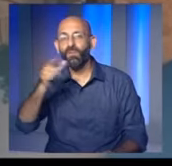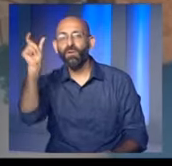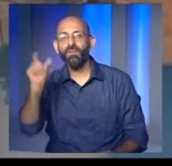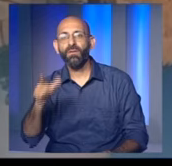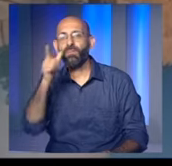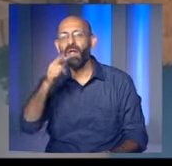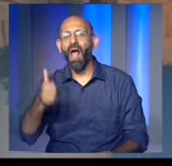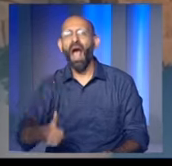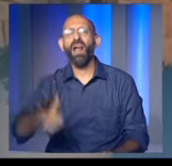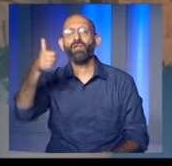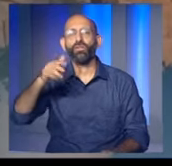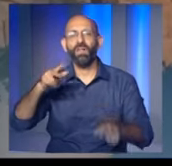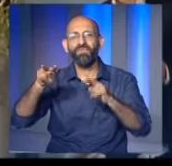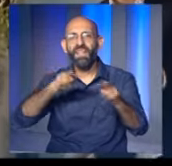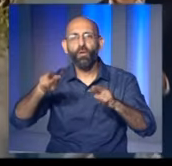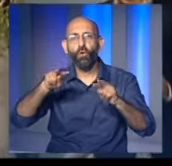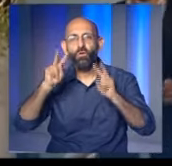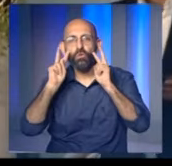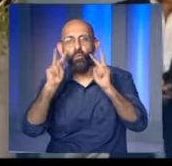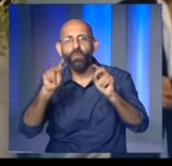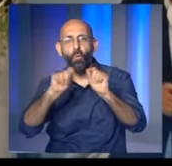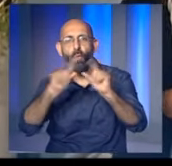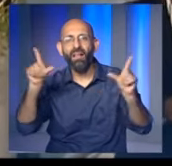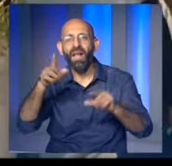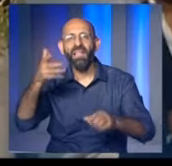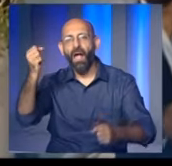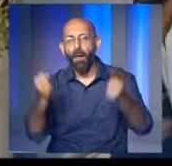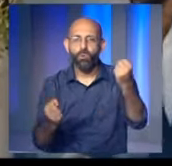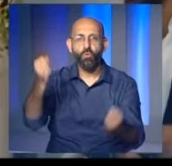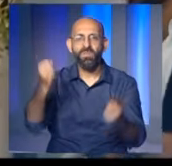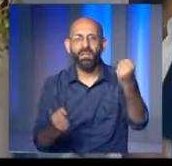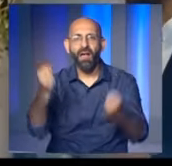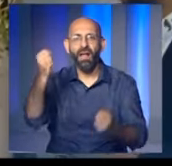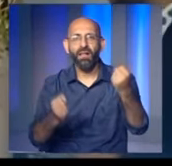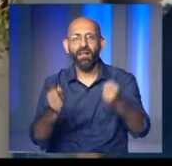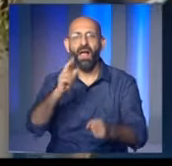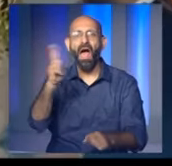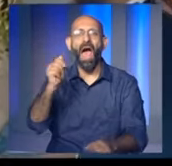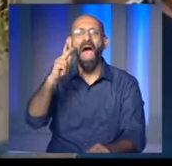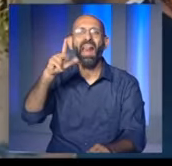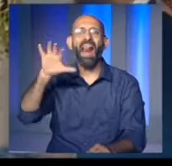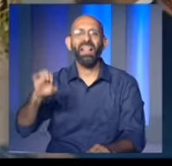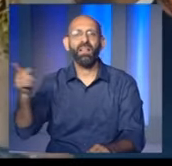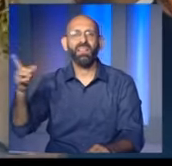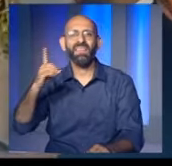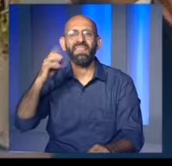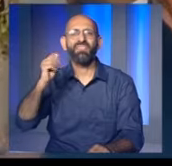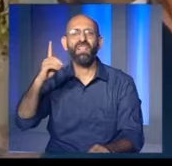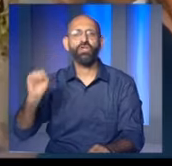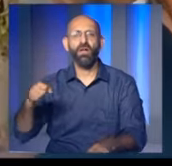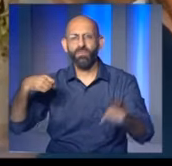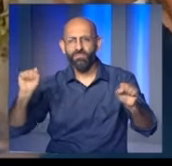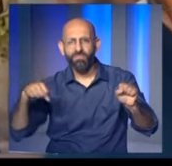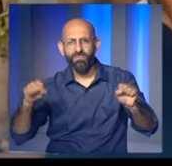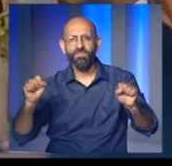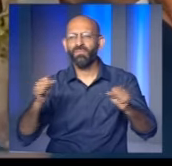الظروف الصعبة يلي مرقناها. إن شاء الله هيدي الغنية أول شيء تحبوها والفيديو كليب أكيد، وهيدي الغنية بتحكي عن